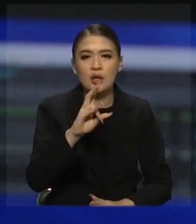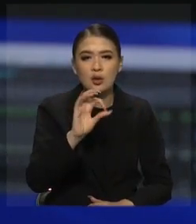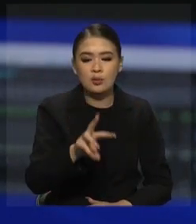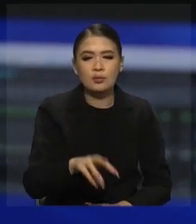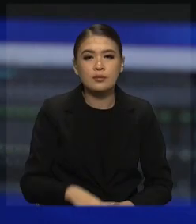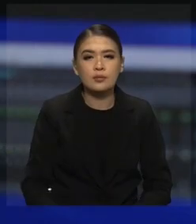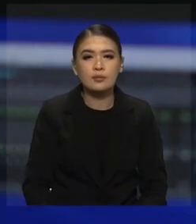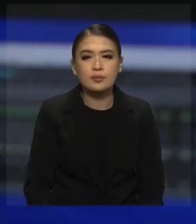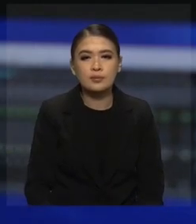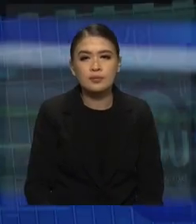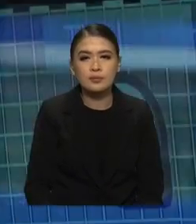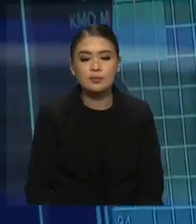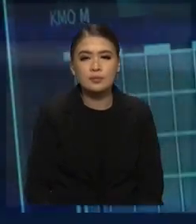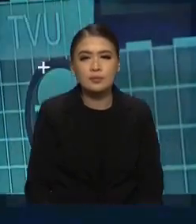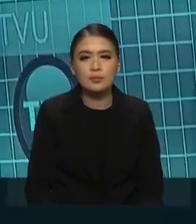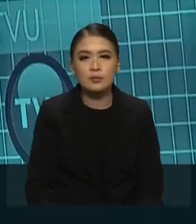Кузиевым.